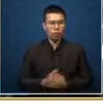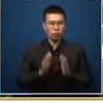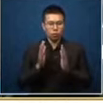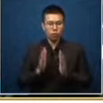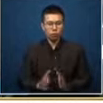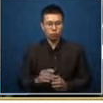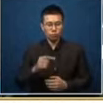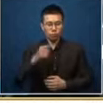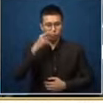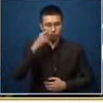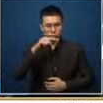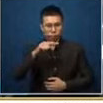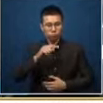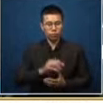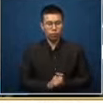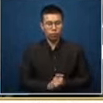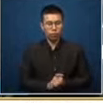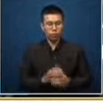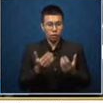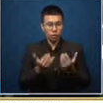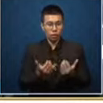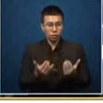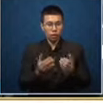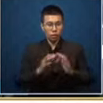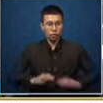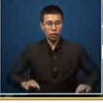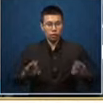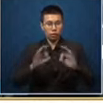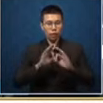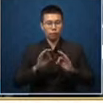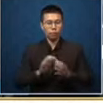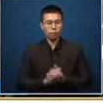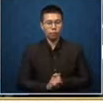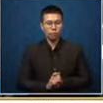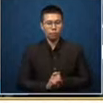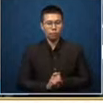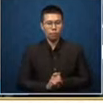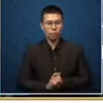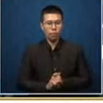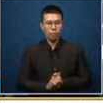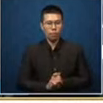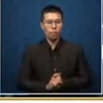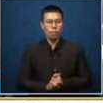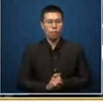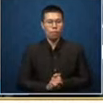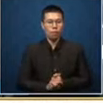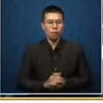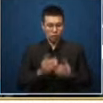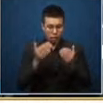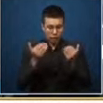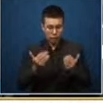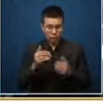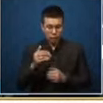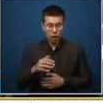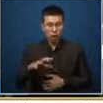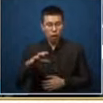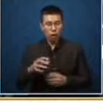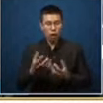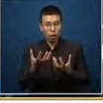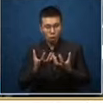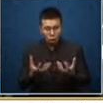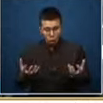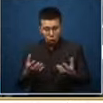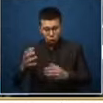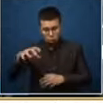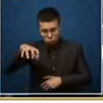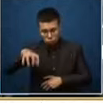นะครับต่างๆเนี่ยสิ่งนี้เป็นสิ่งที่สำคัญนะครับเพราะว่าการที่เราจะได้สิ่งนี้มาเนี่ยได้รับการเห็นชอบ